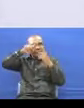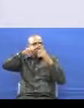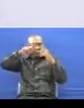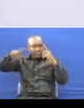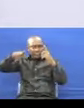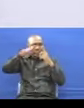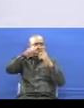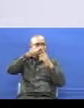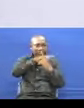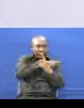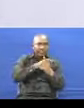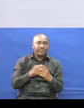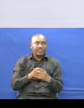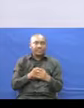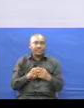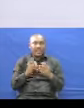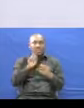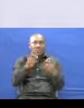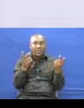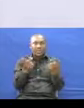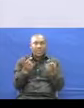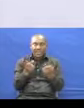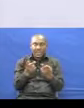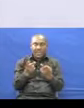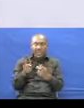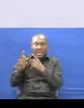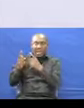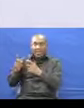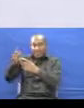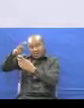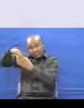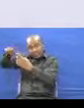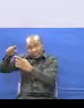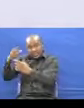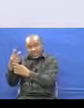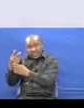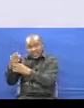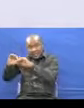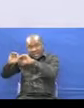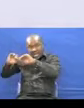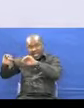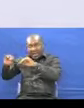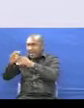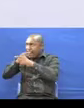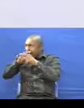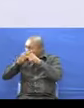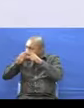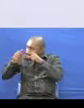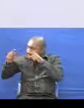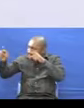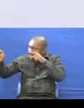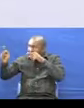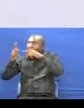ulitenge katika sehemu nne ambazo ziko sawa. Na la pili pia fanya hivyo hivyo. Unakata hapa katikati